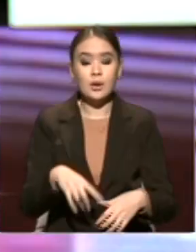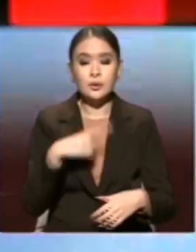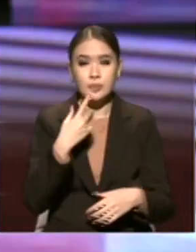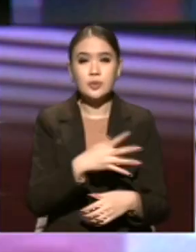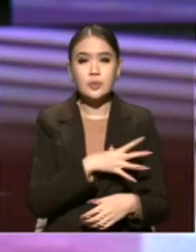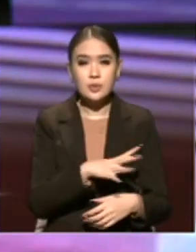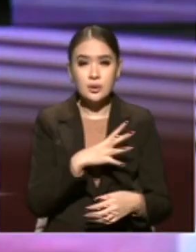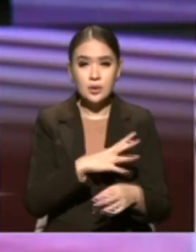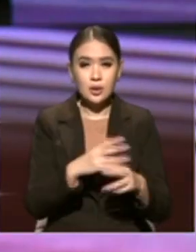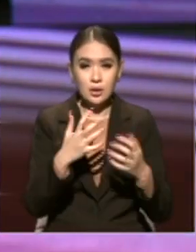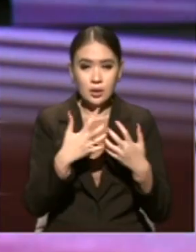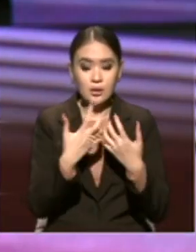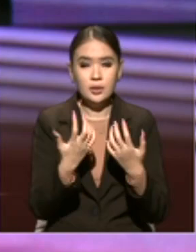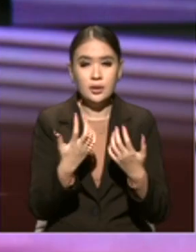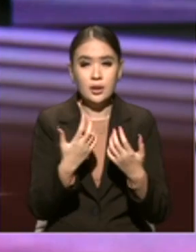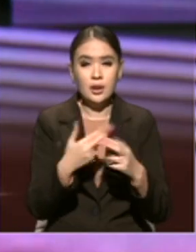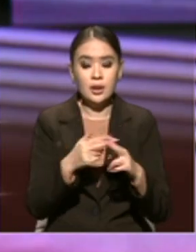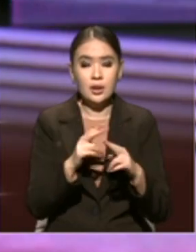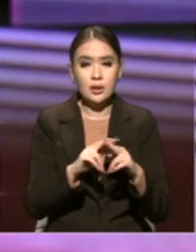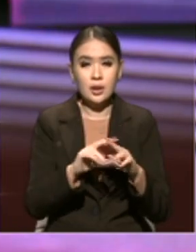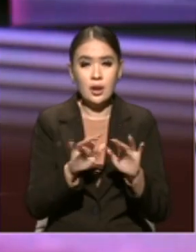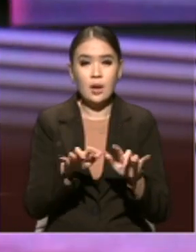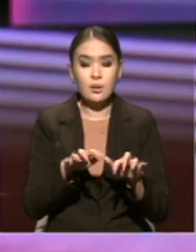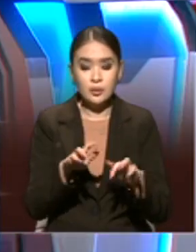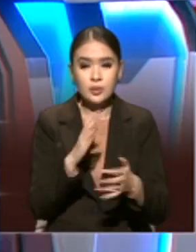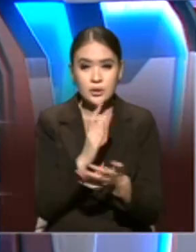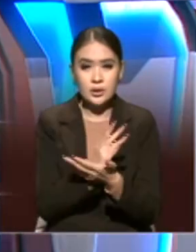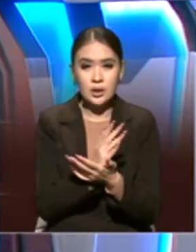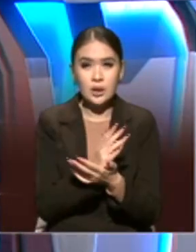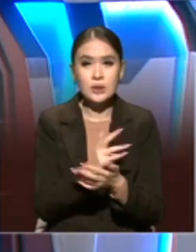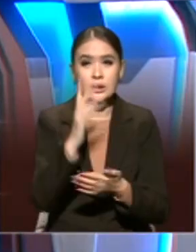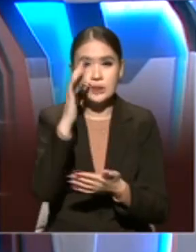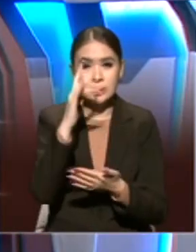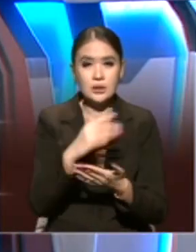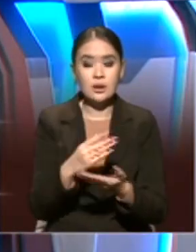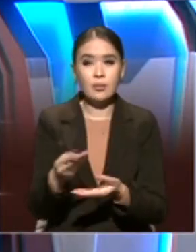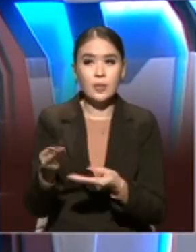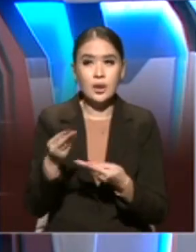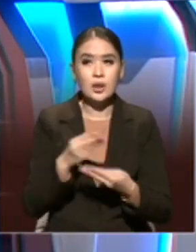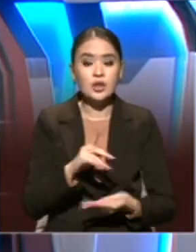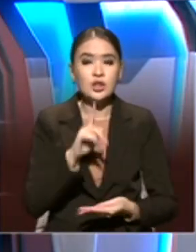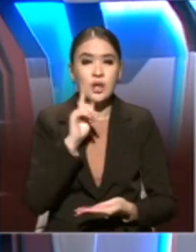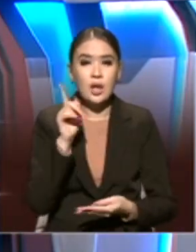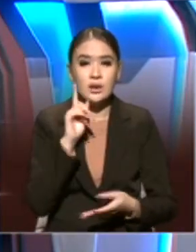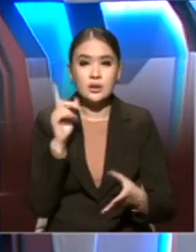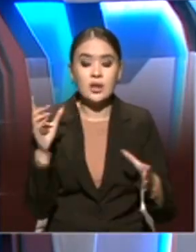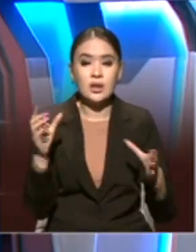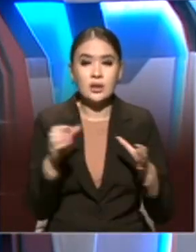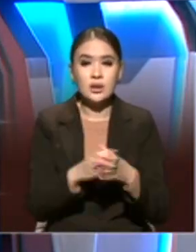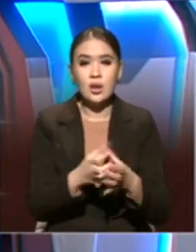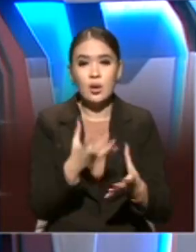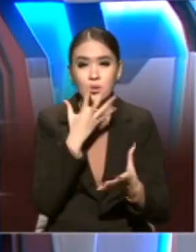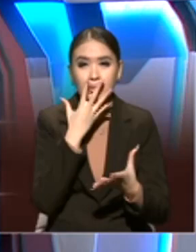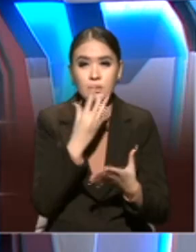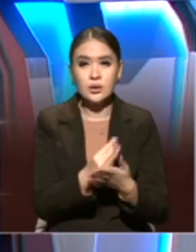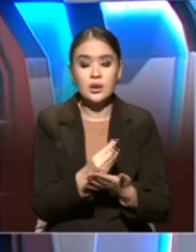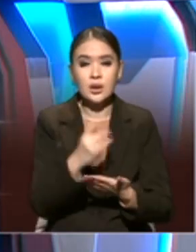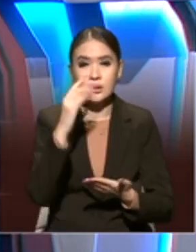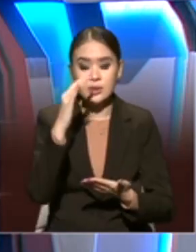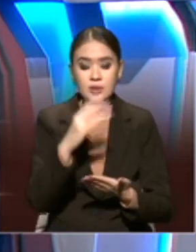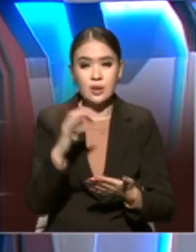айтып отырсың Фархат мырза. Әрине, бұл деген жаңағы бізге тізім келеді, бірақ жаңағы жастардың өзінің тізімге жаңа сіз